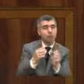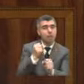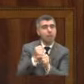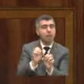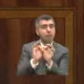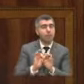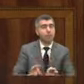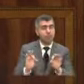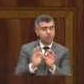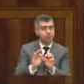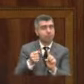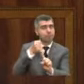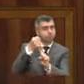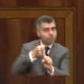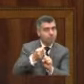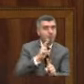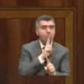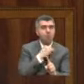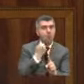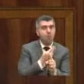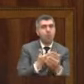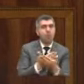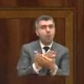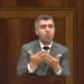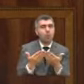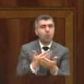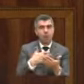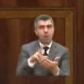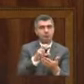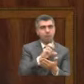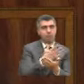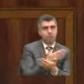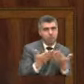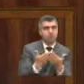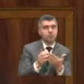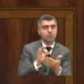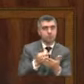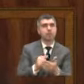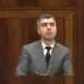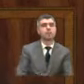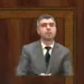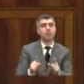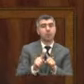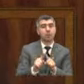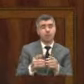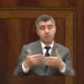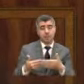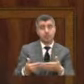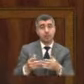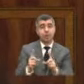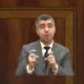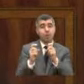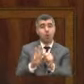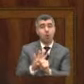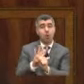والإنتاجية، رغم المجهودات التي تديرها الحكومة للتخفيف من وقعها. وقد عمقت الجرح النسخة المتحورة من الفيروس، حيث فرضت